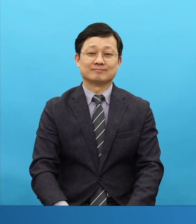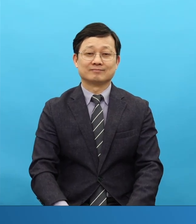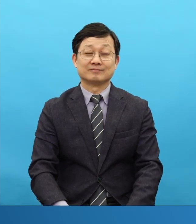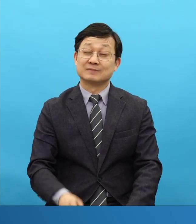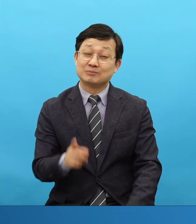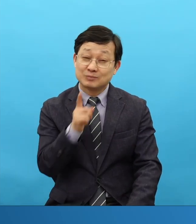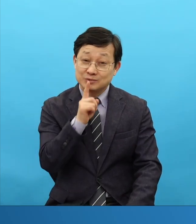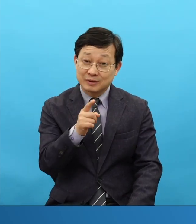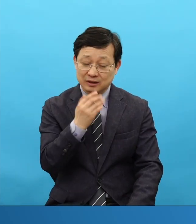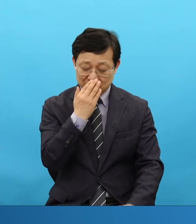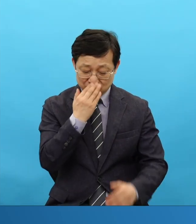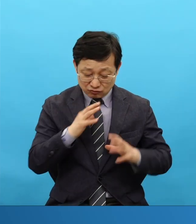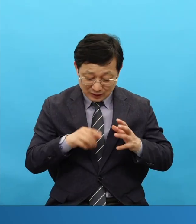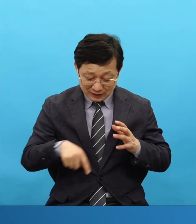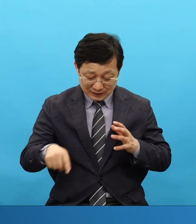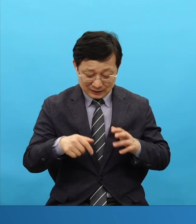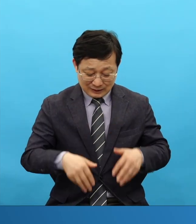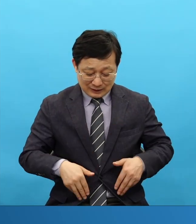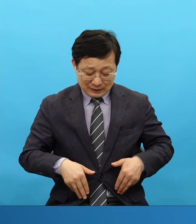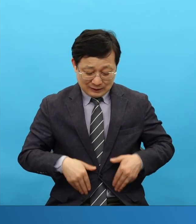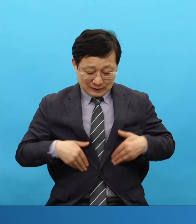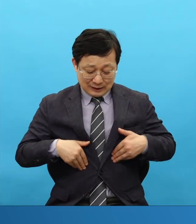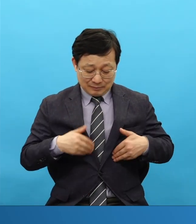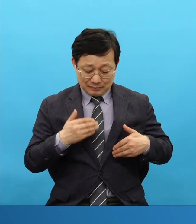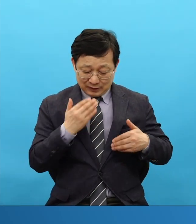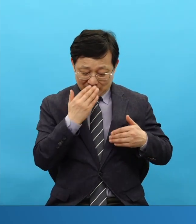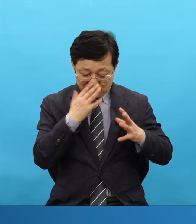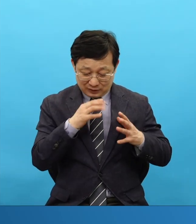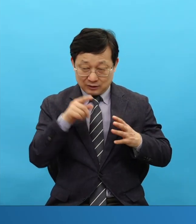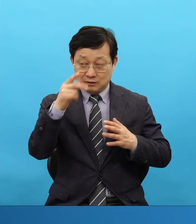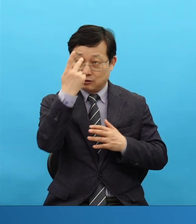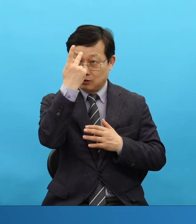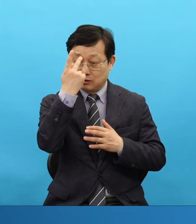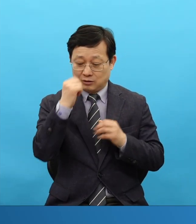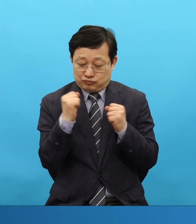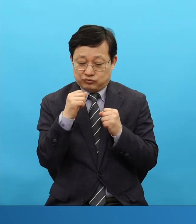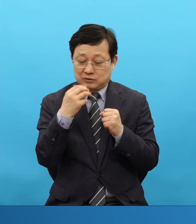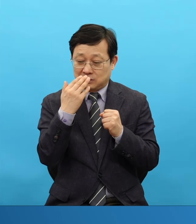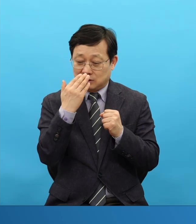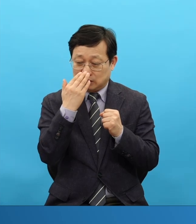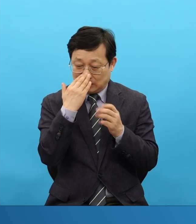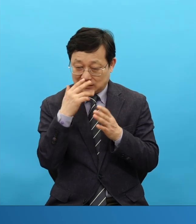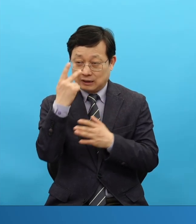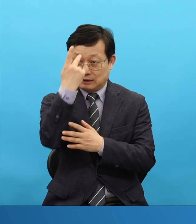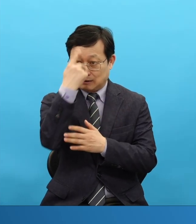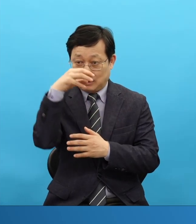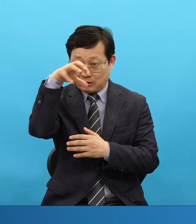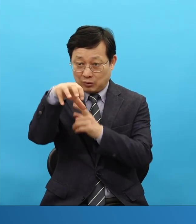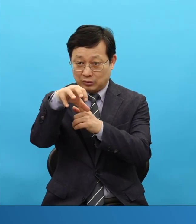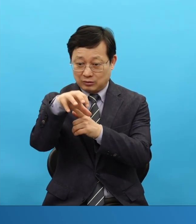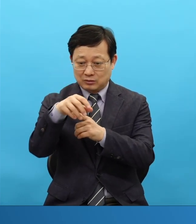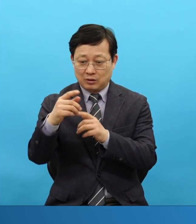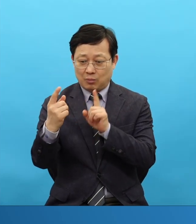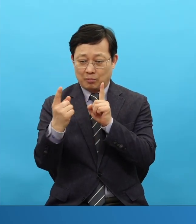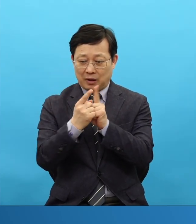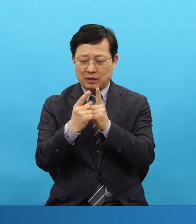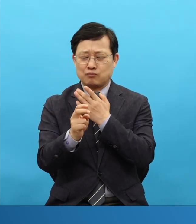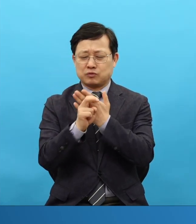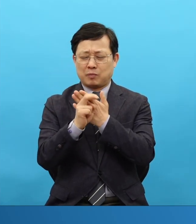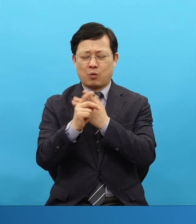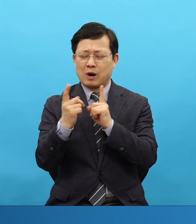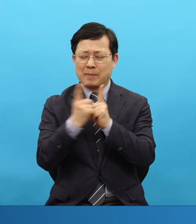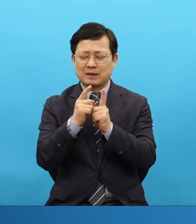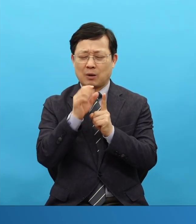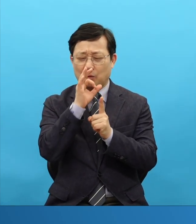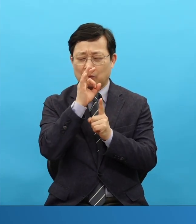말은 유대인은 우리 사마리아 사람 상대 안 하는데 어째서 당신 날 보고 물 달라느냐 이 뜻이에요. So what she's saying is, Jewish people don't talk to us. How come you're asking water